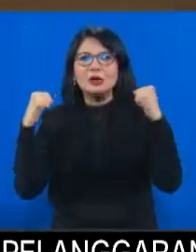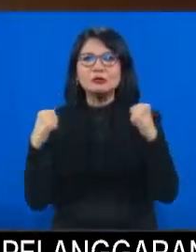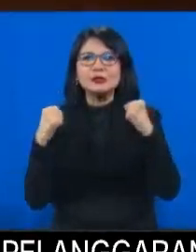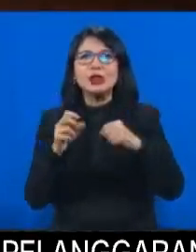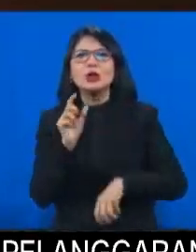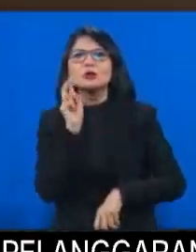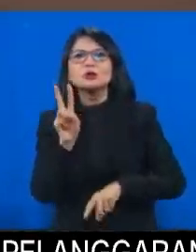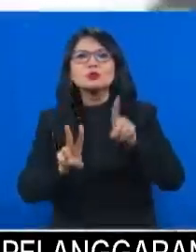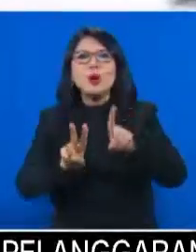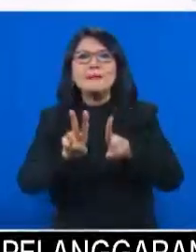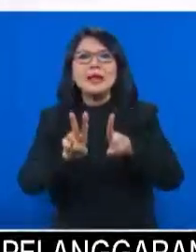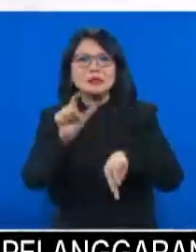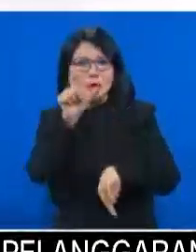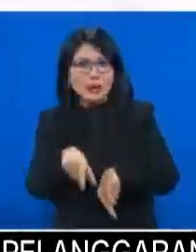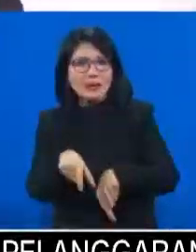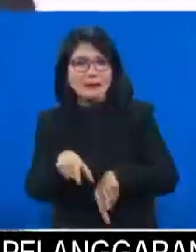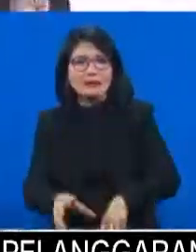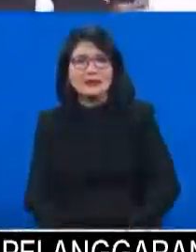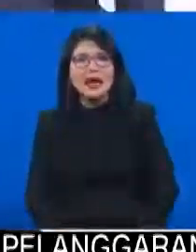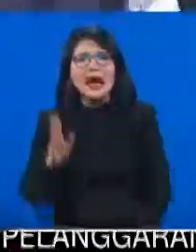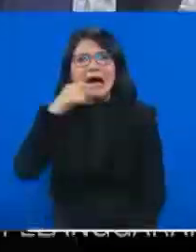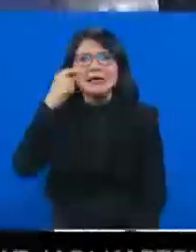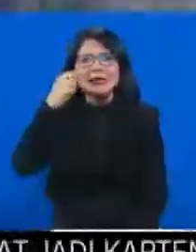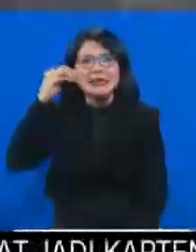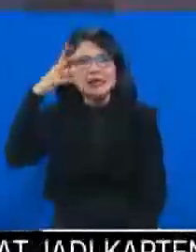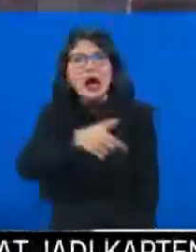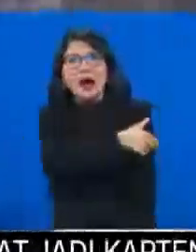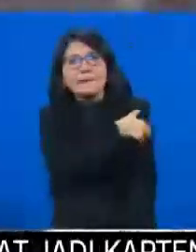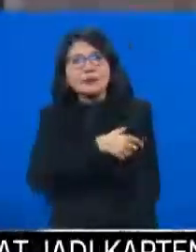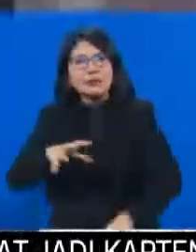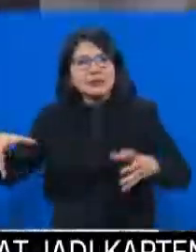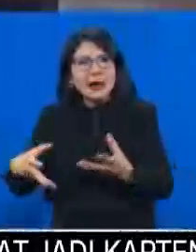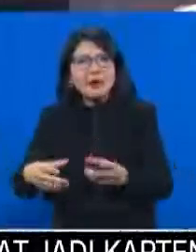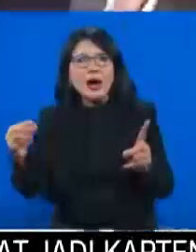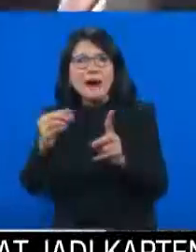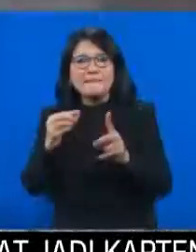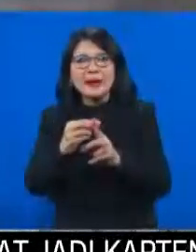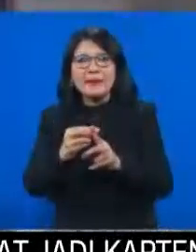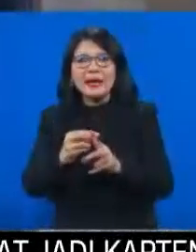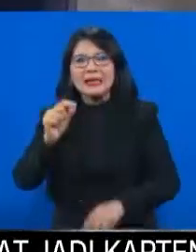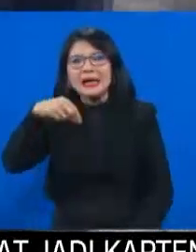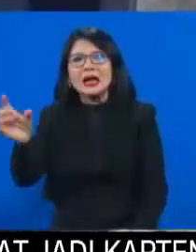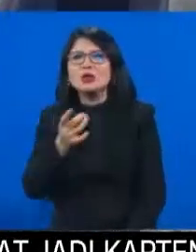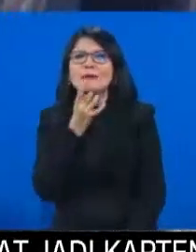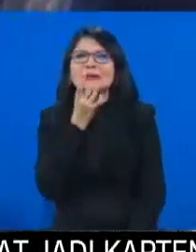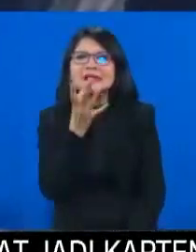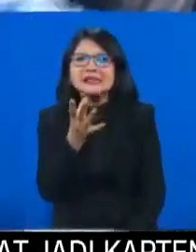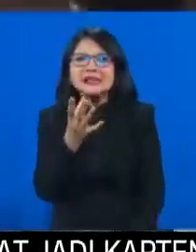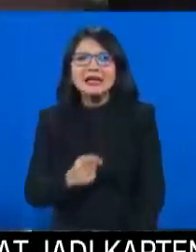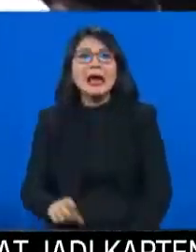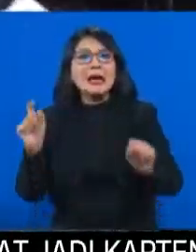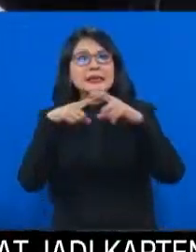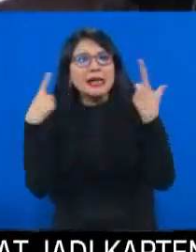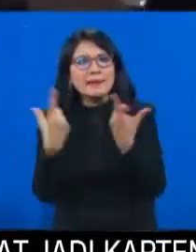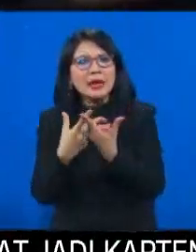12 orang. Pada Selasa siang, petugas gabungan dari Satpol PP, Dinas Perizinan, dan sejumlah instansi terkait yang mendapat